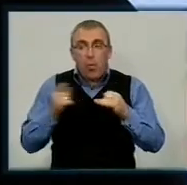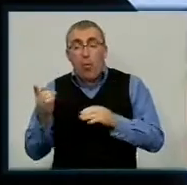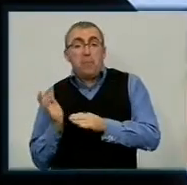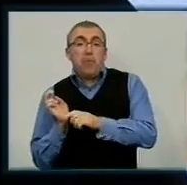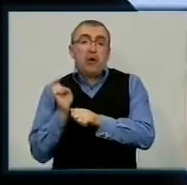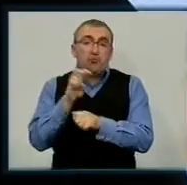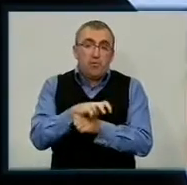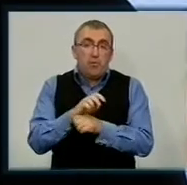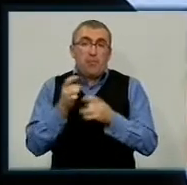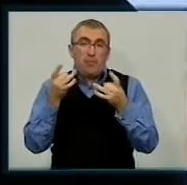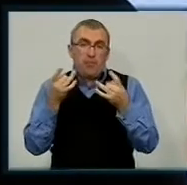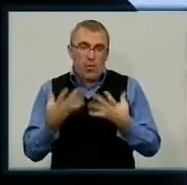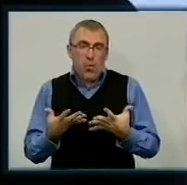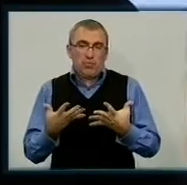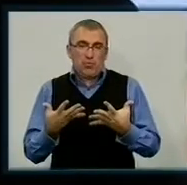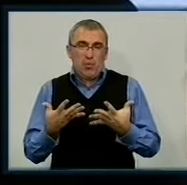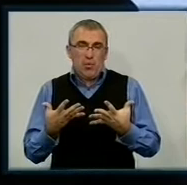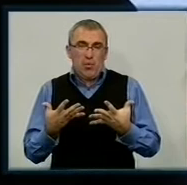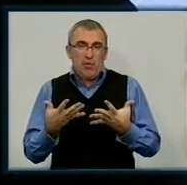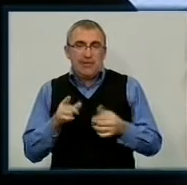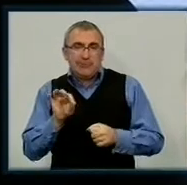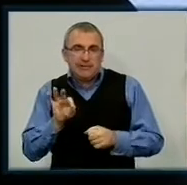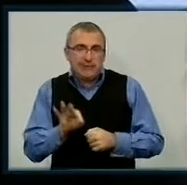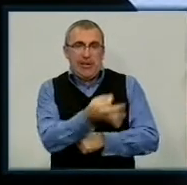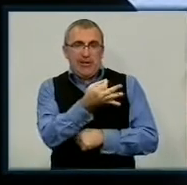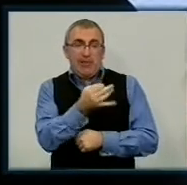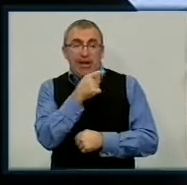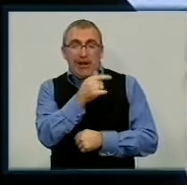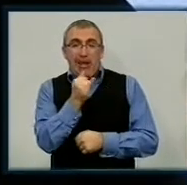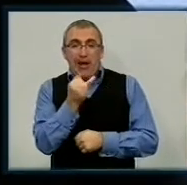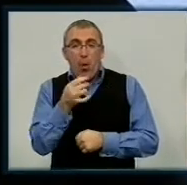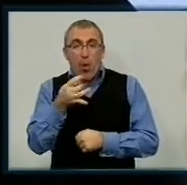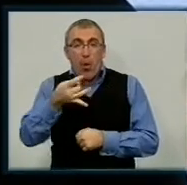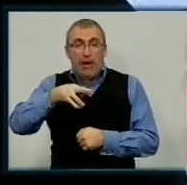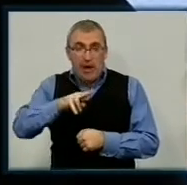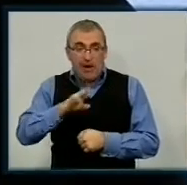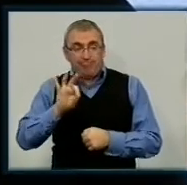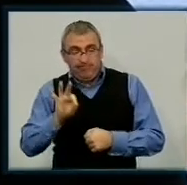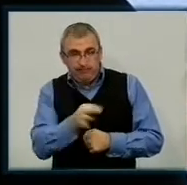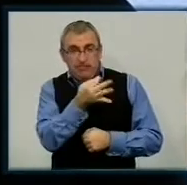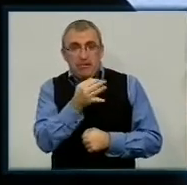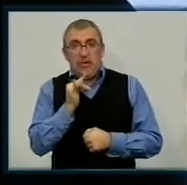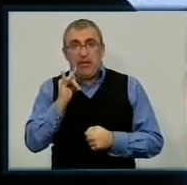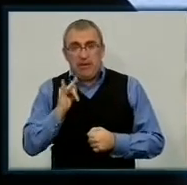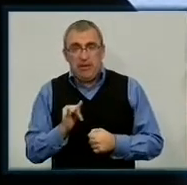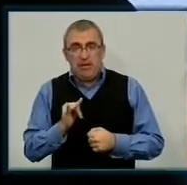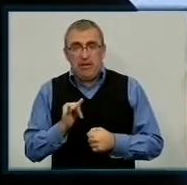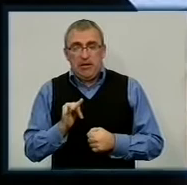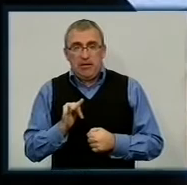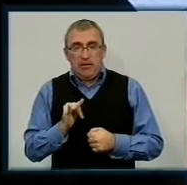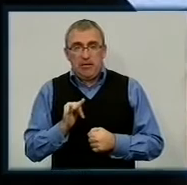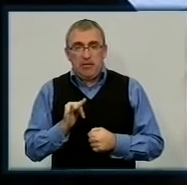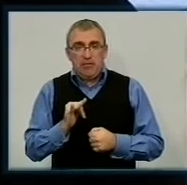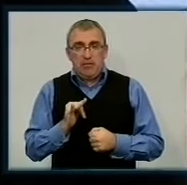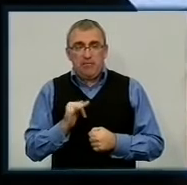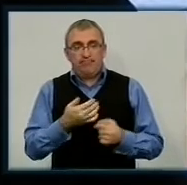шёл просто-напросто зацепил Игоря Игоря зацепил и вывел